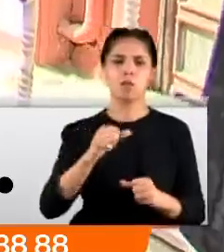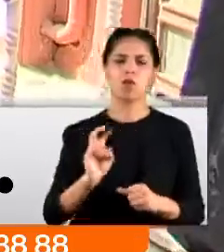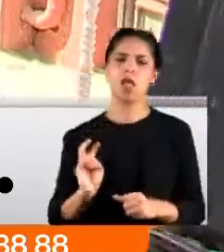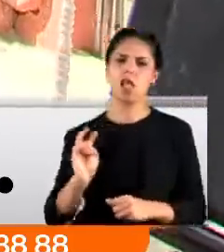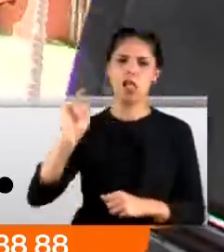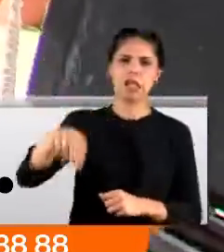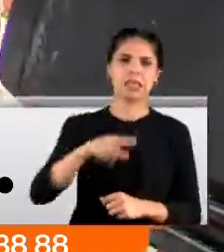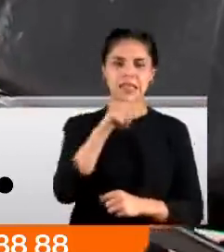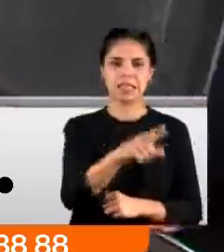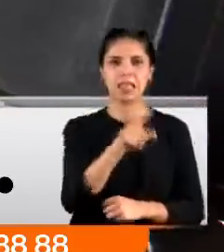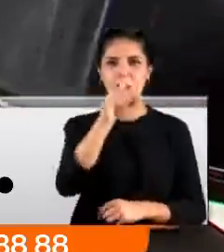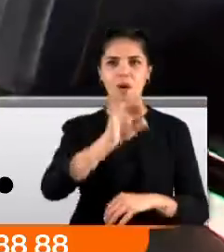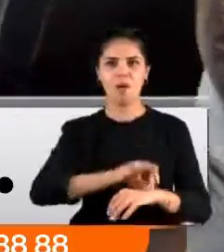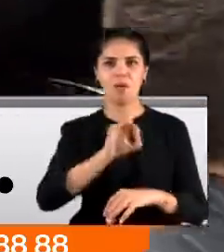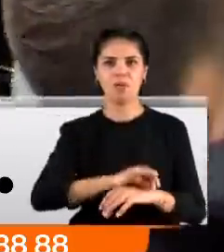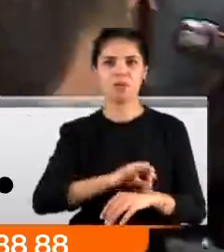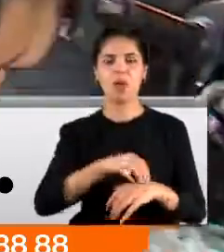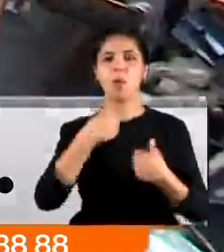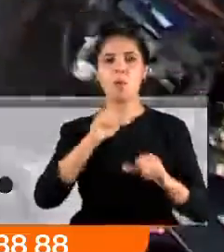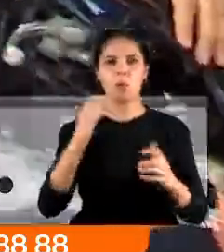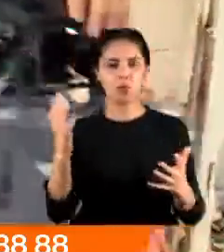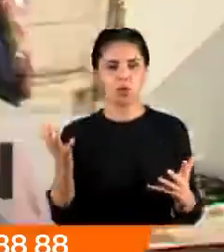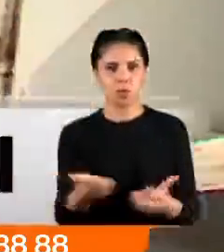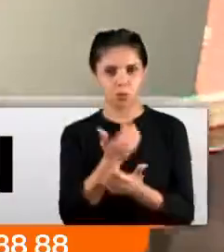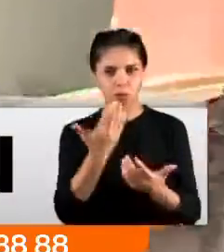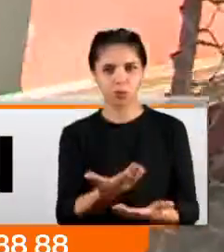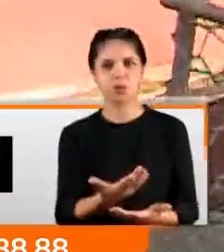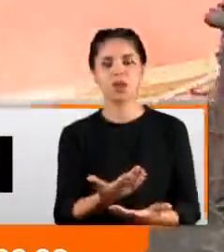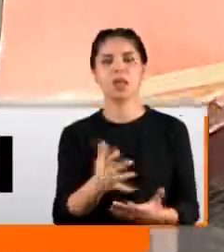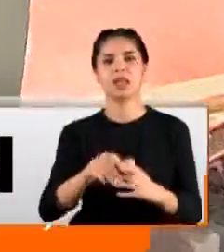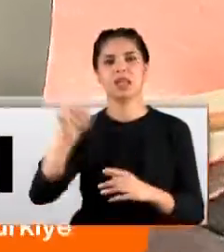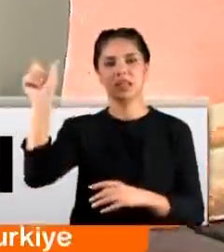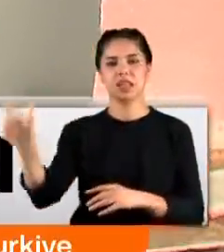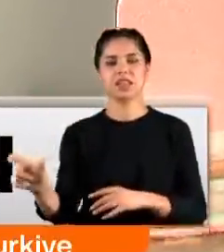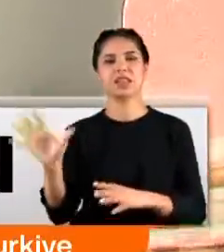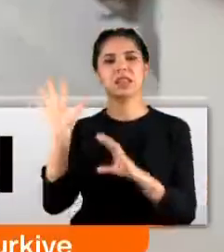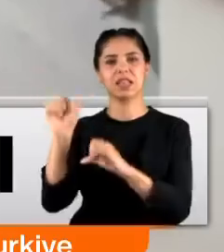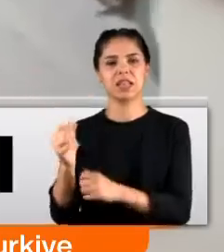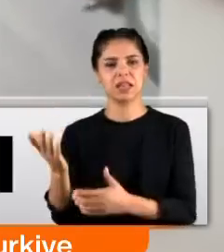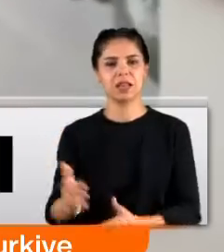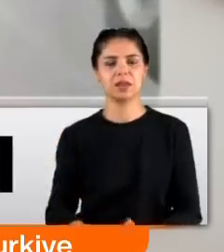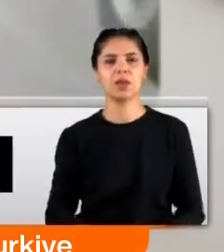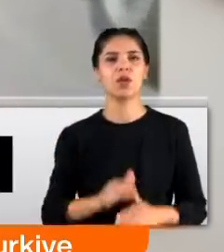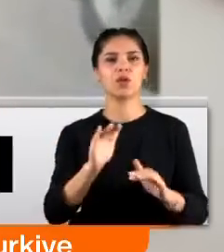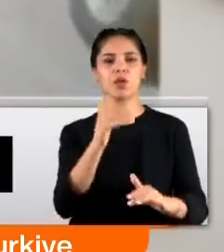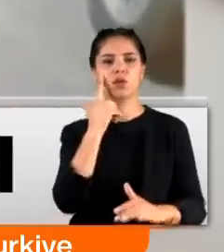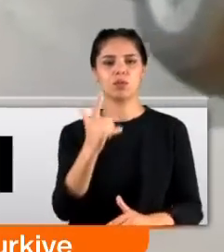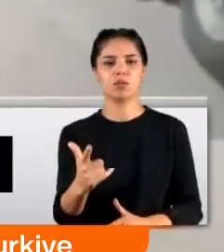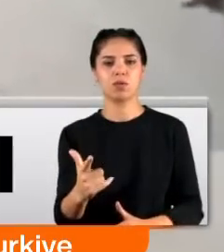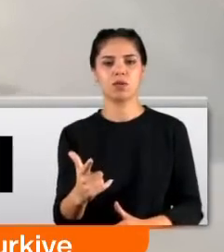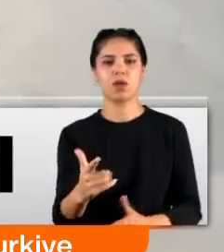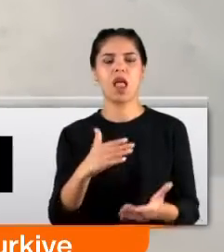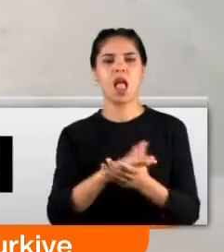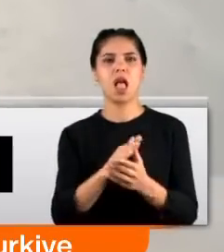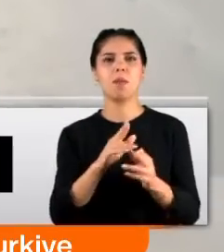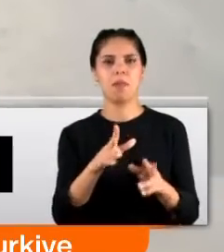üzerine atladı ve o anda hem motorunu kurtardı hem de hırsızı bertaraf etti. Düşmenin etkisiyle bileği